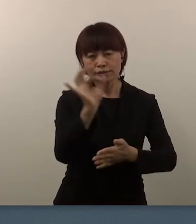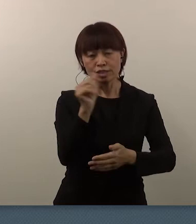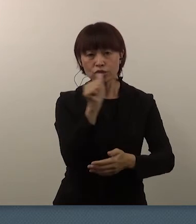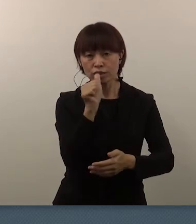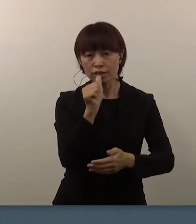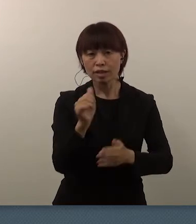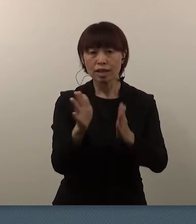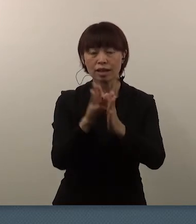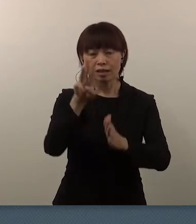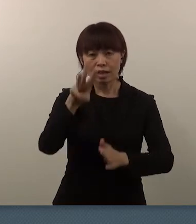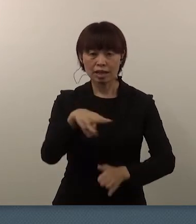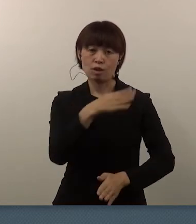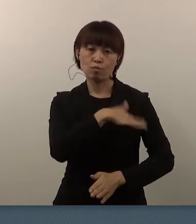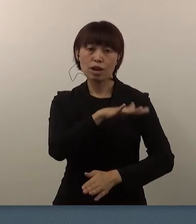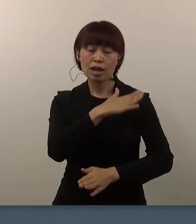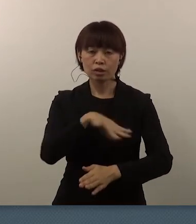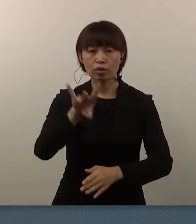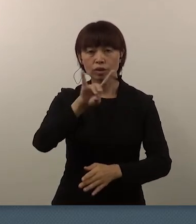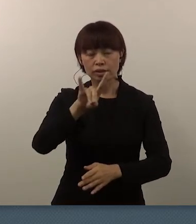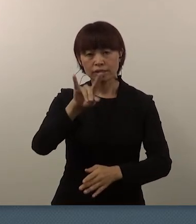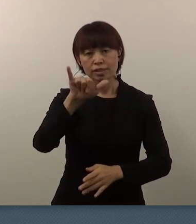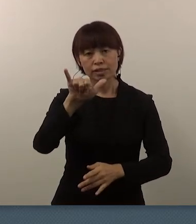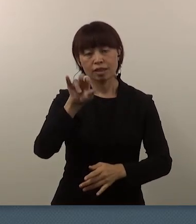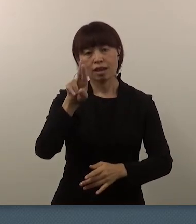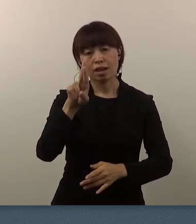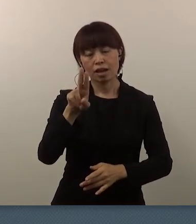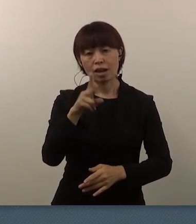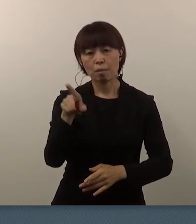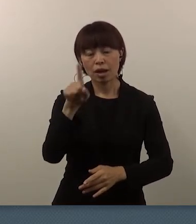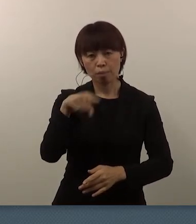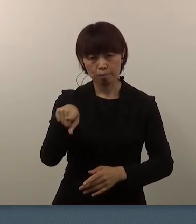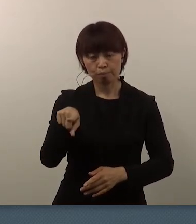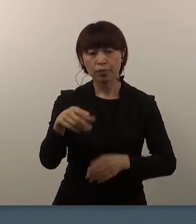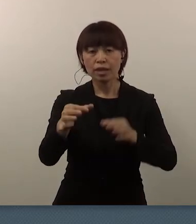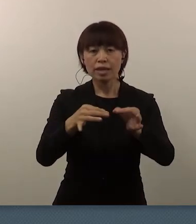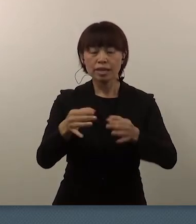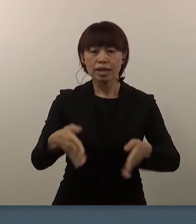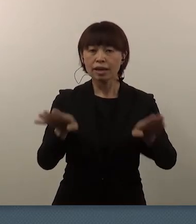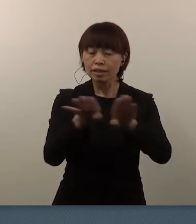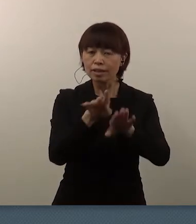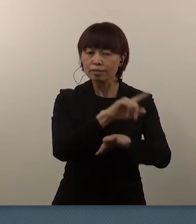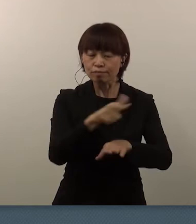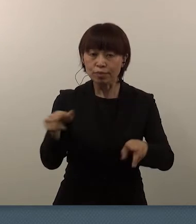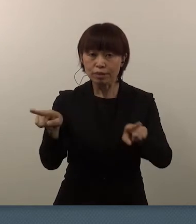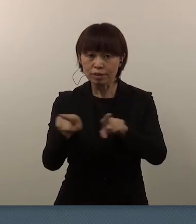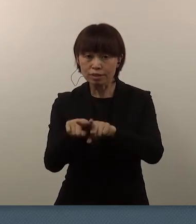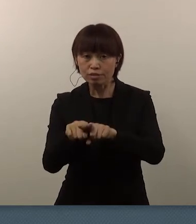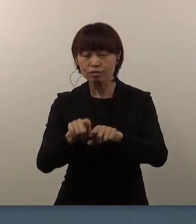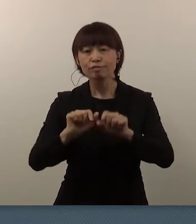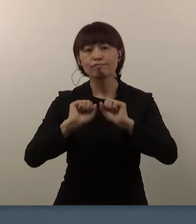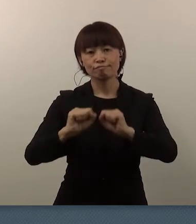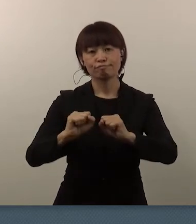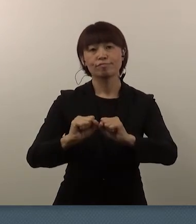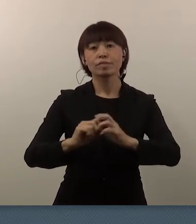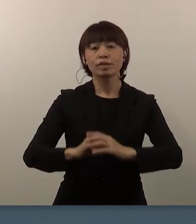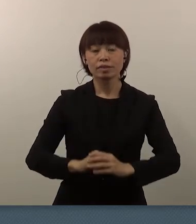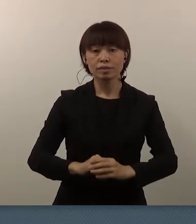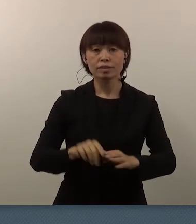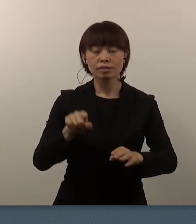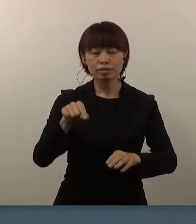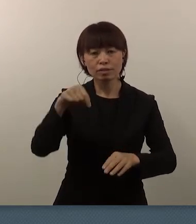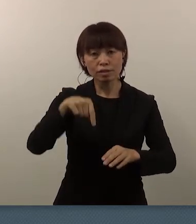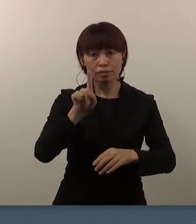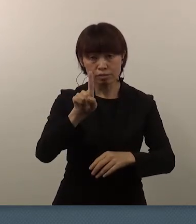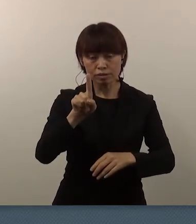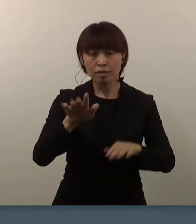バンを百貨店や量販店と連携して行っています。そのキャラバンの一つとして現在京急